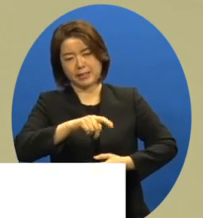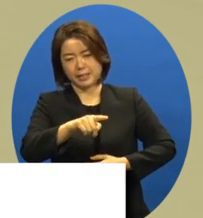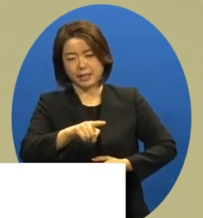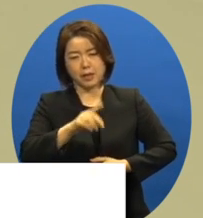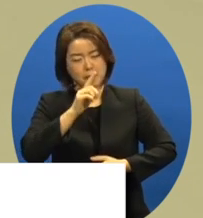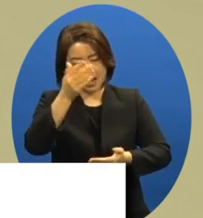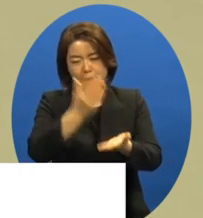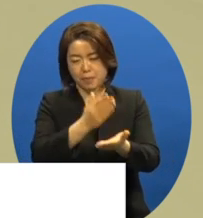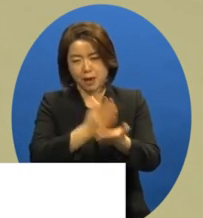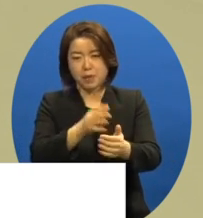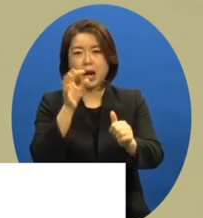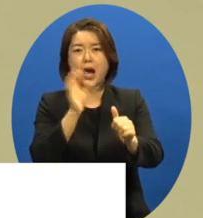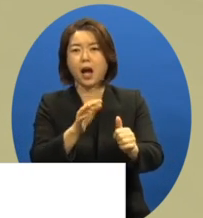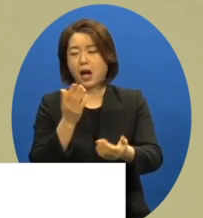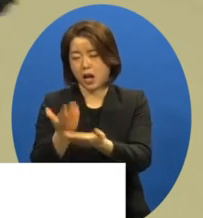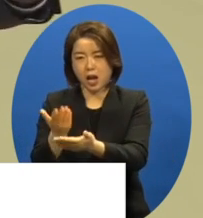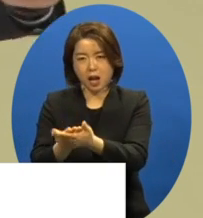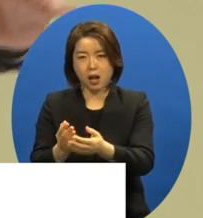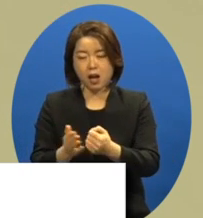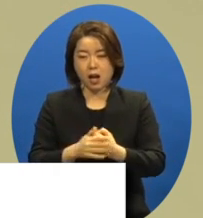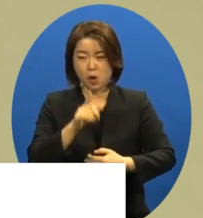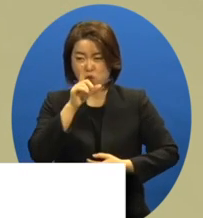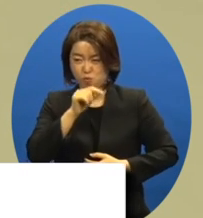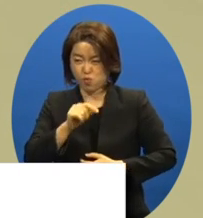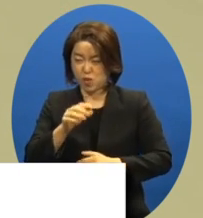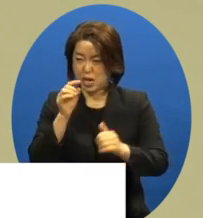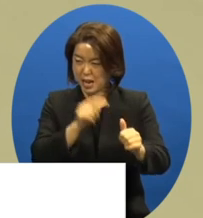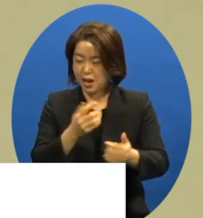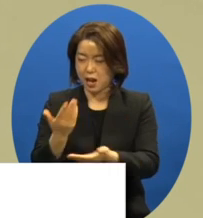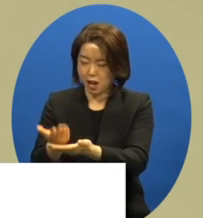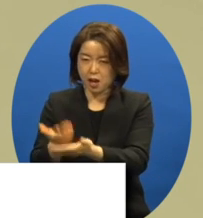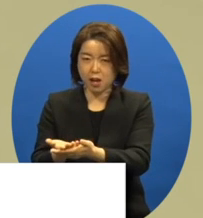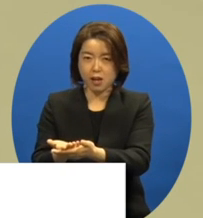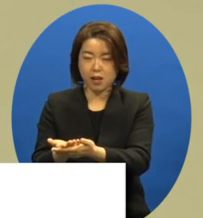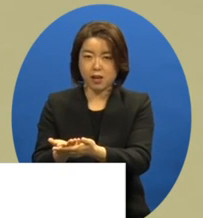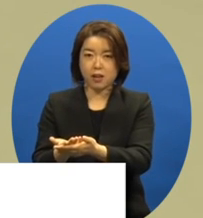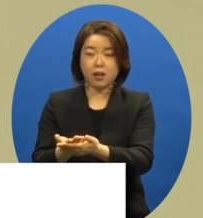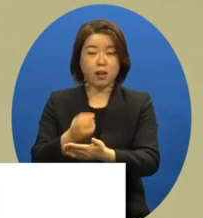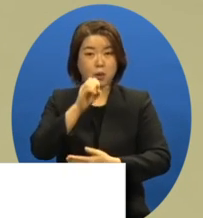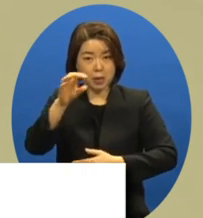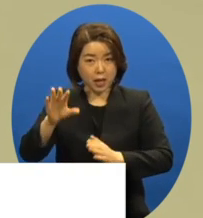하세요. 제자들 좀 입 좀 다물게 하세요. 그랬을 때